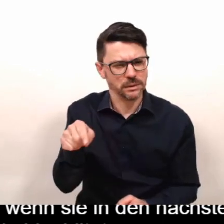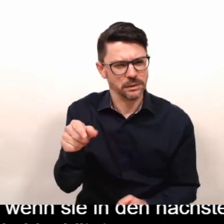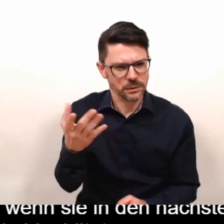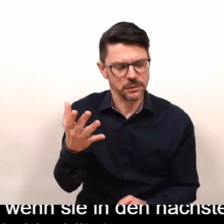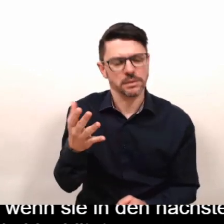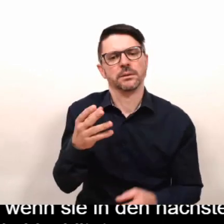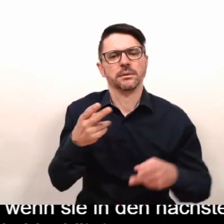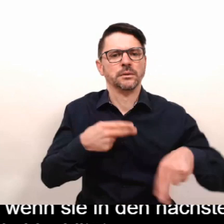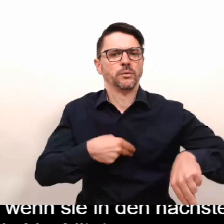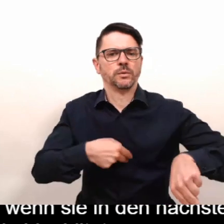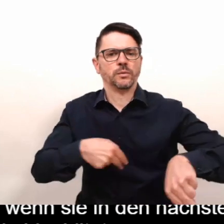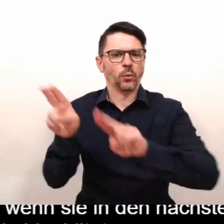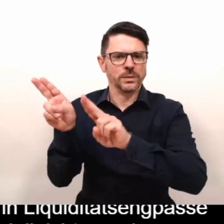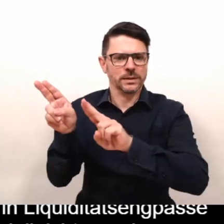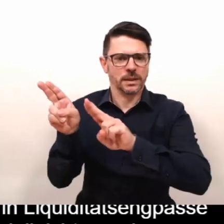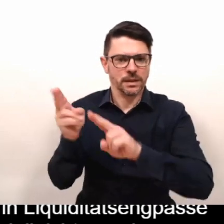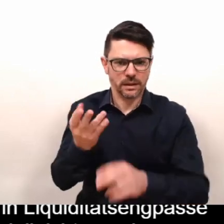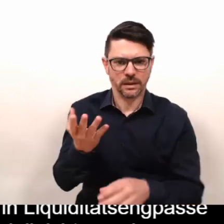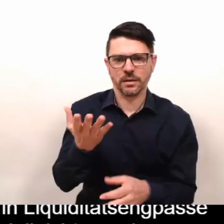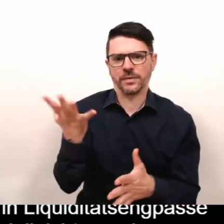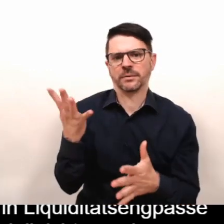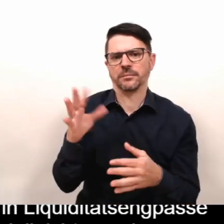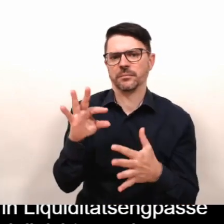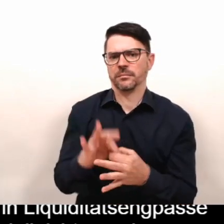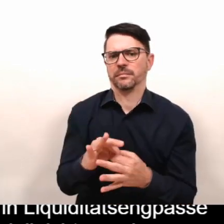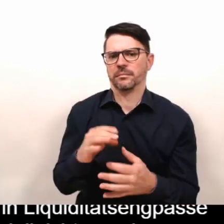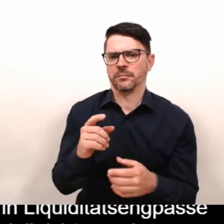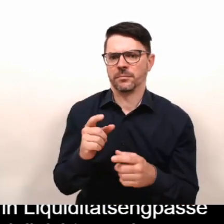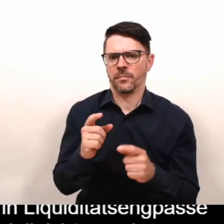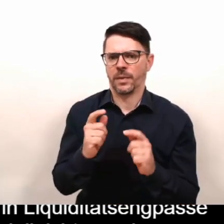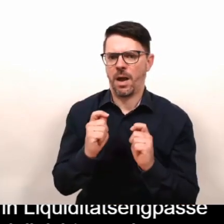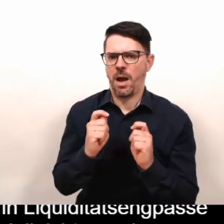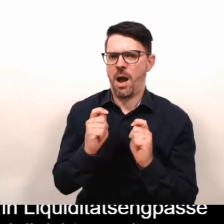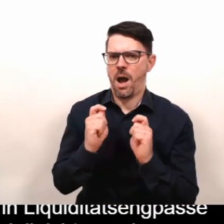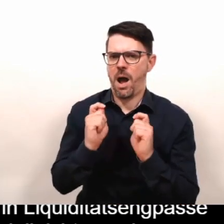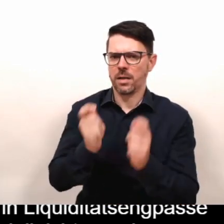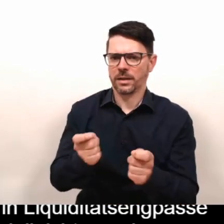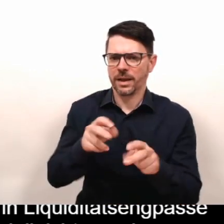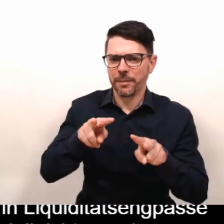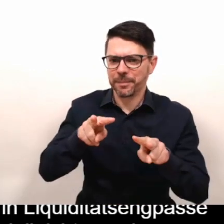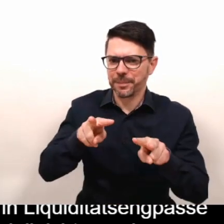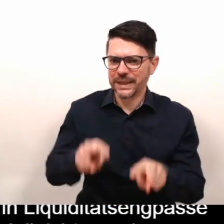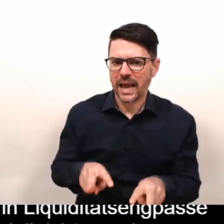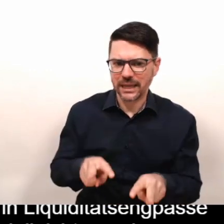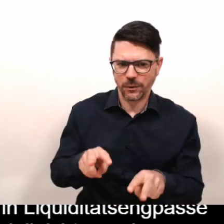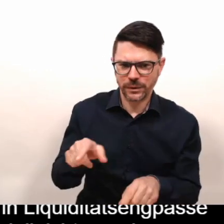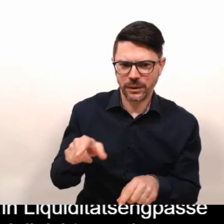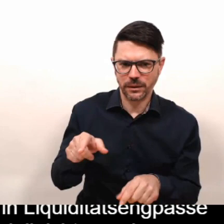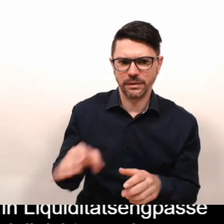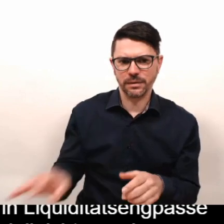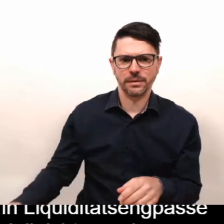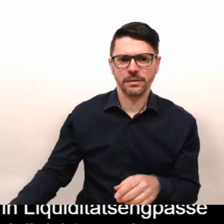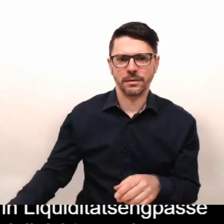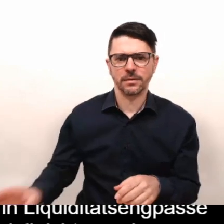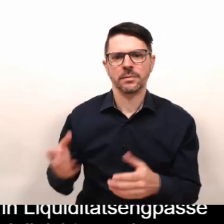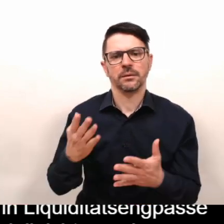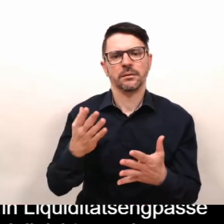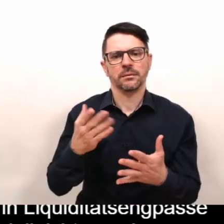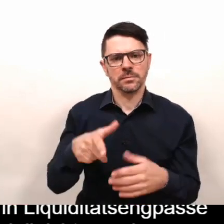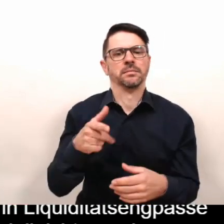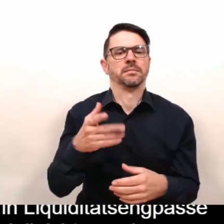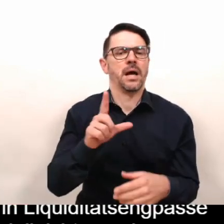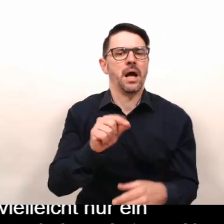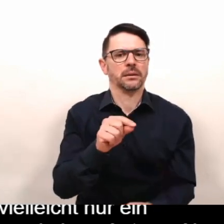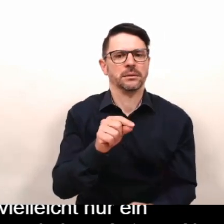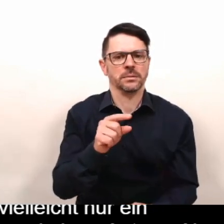notwendig ist. Und das Geld, das du für die private Lebenshaltung benutzt hast, musst du eigentlich zurückzahlen, denn dafür